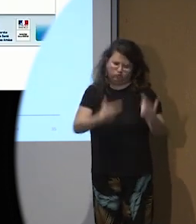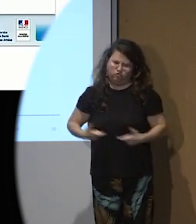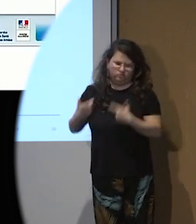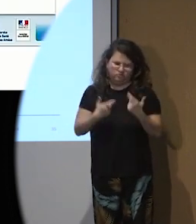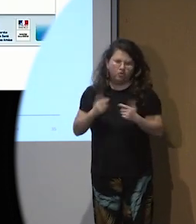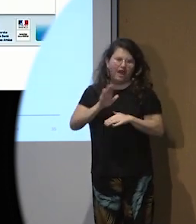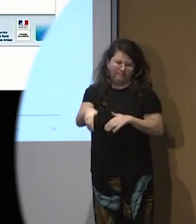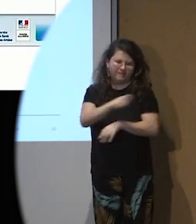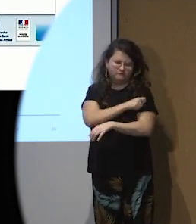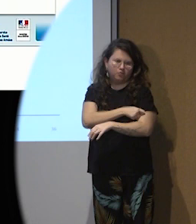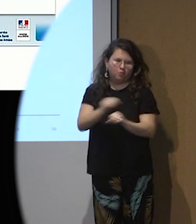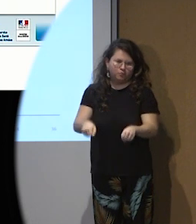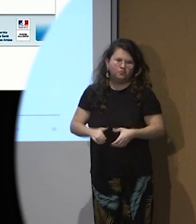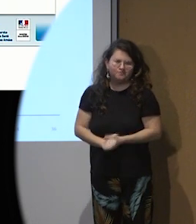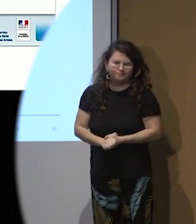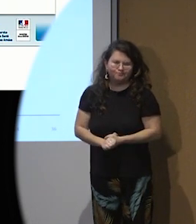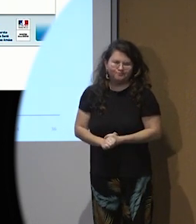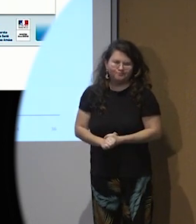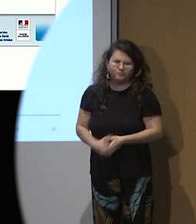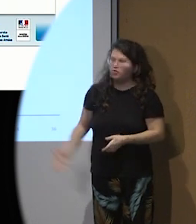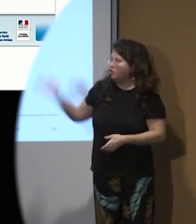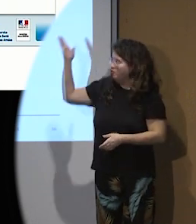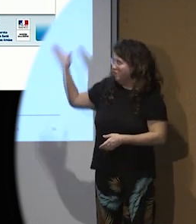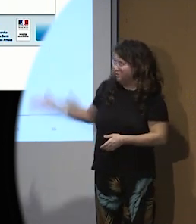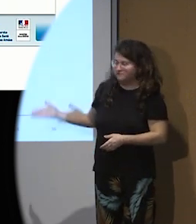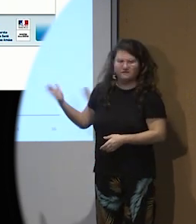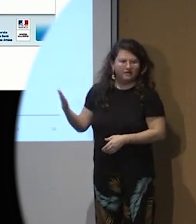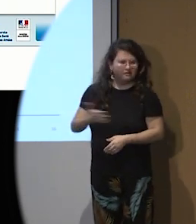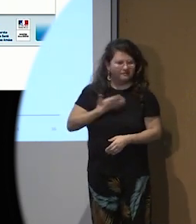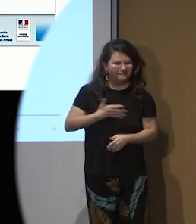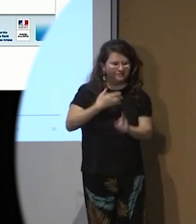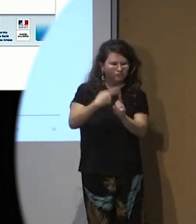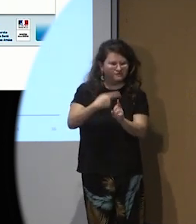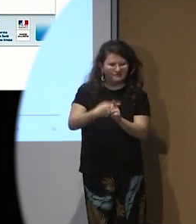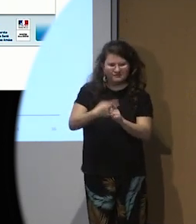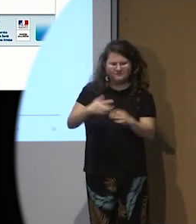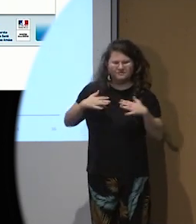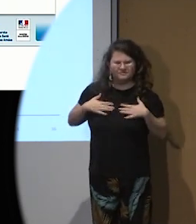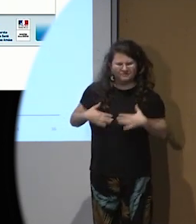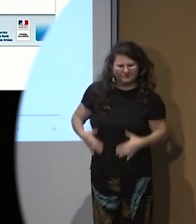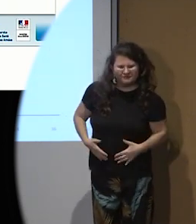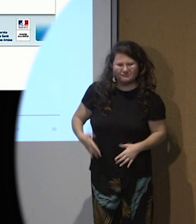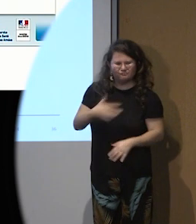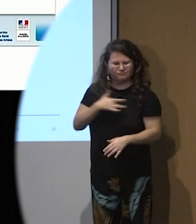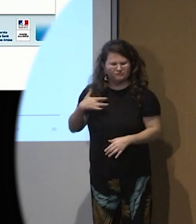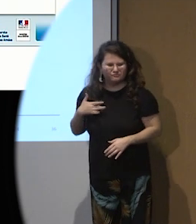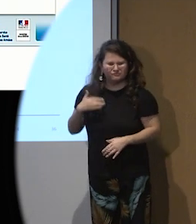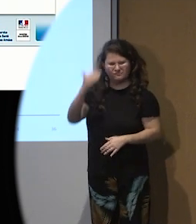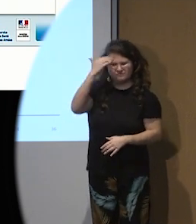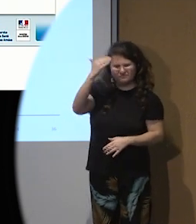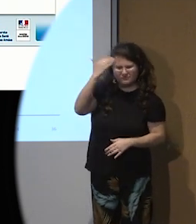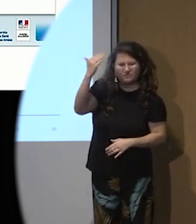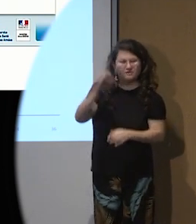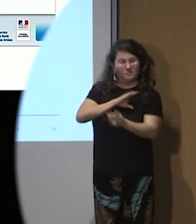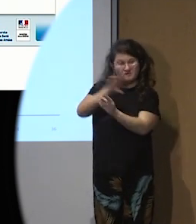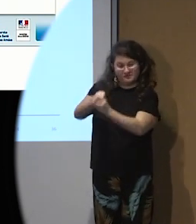Voilà pour les effets bénéfiques attendus sur la santé, physique, psychologique, médicaux, mais vous avez compris aussi